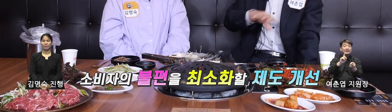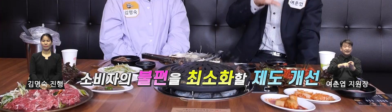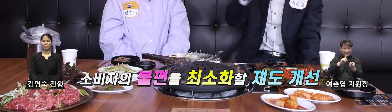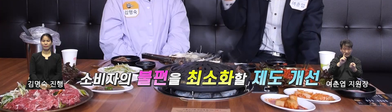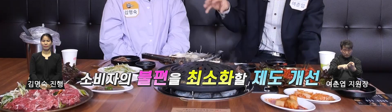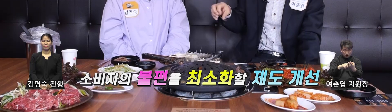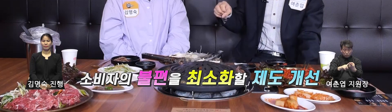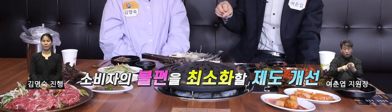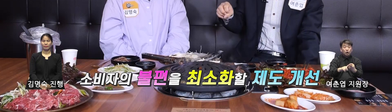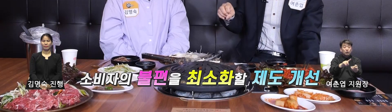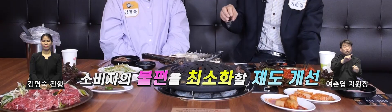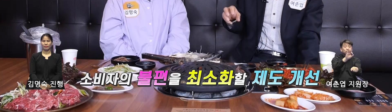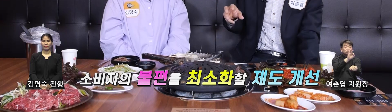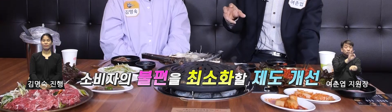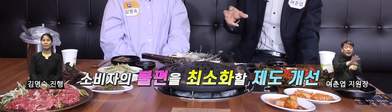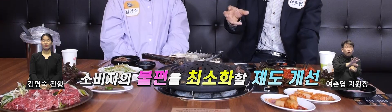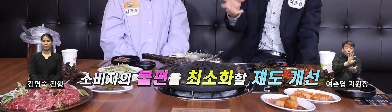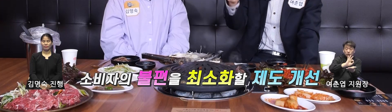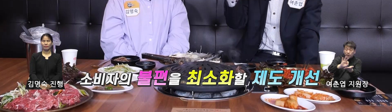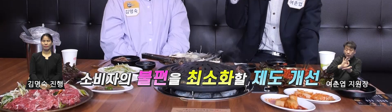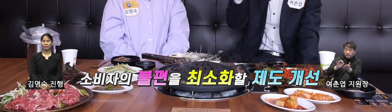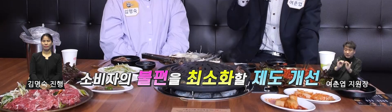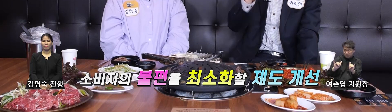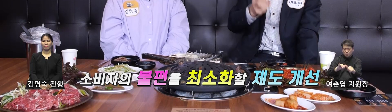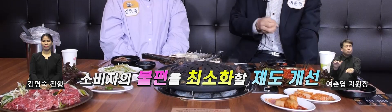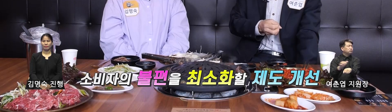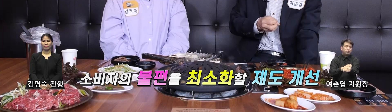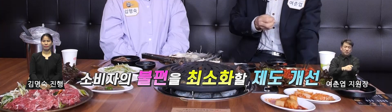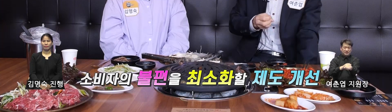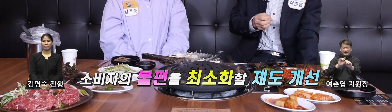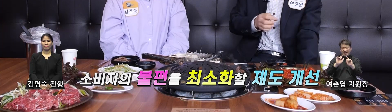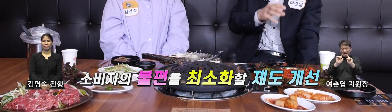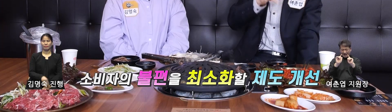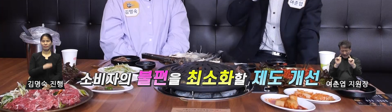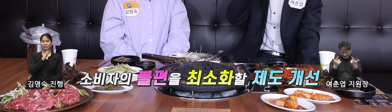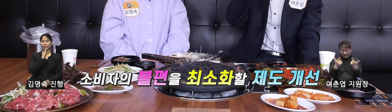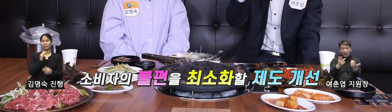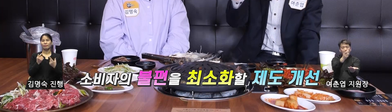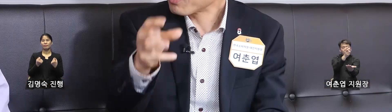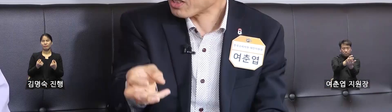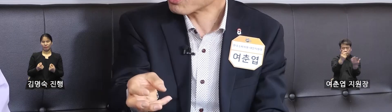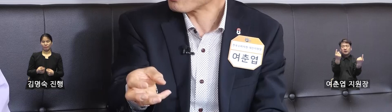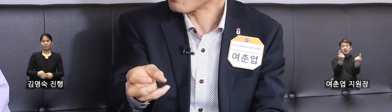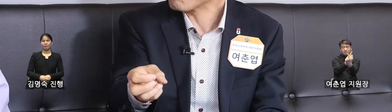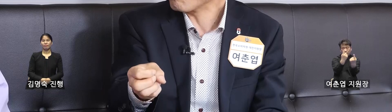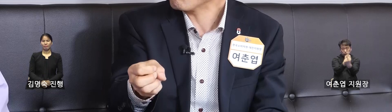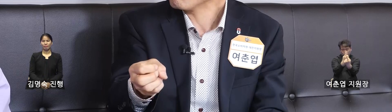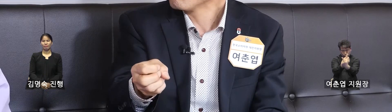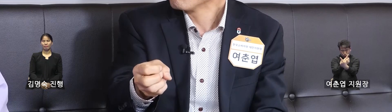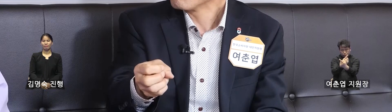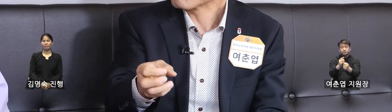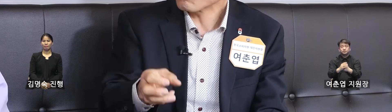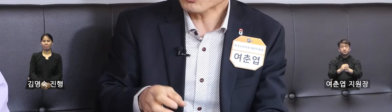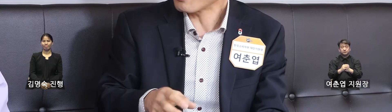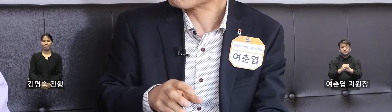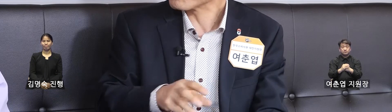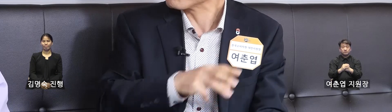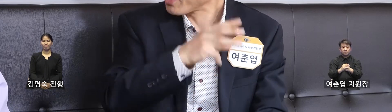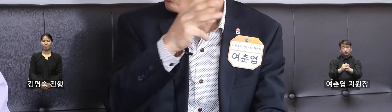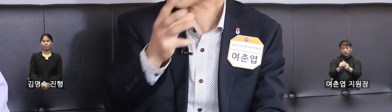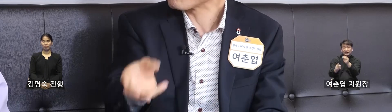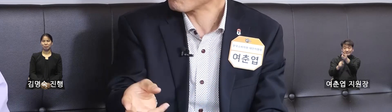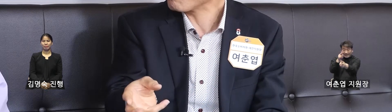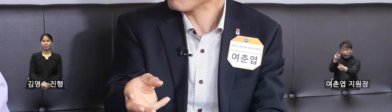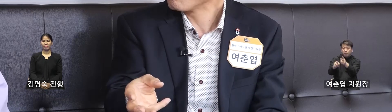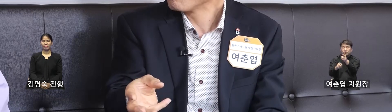어떤 불편함 없이 생활할 수 있도록 제도를 개선을 하고 법규를 개선을 하고 또